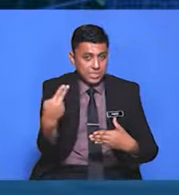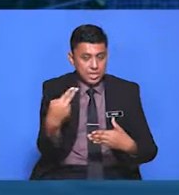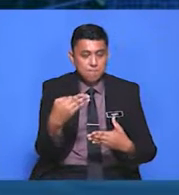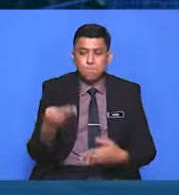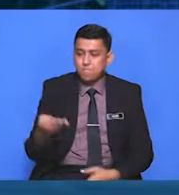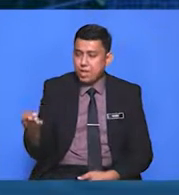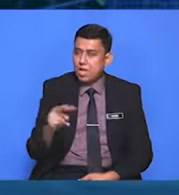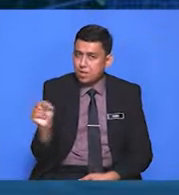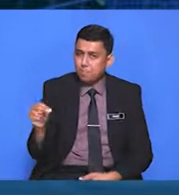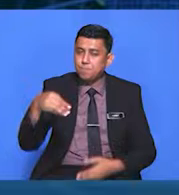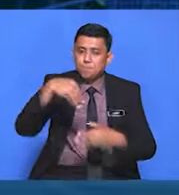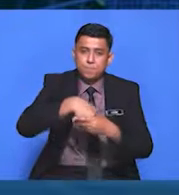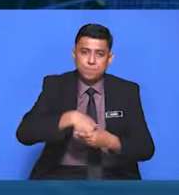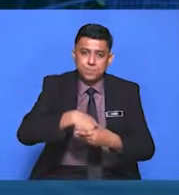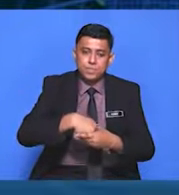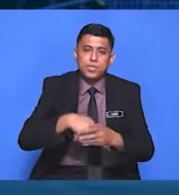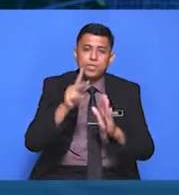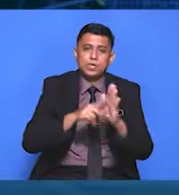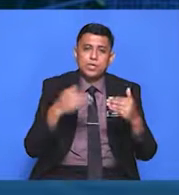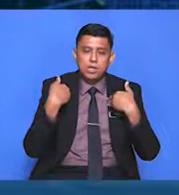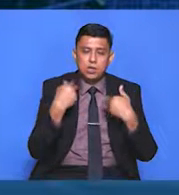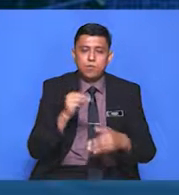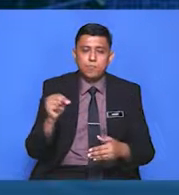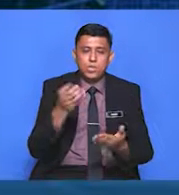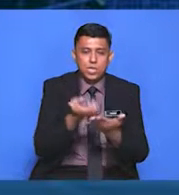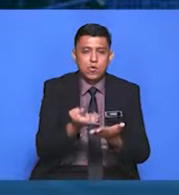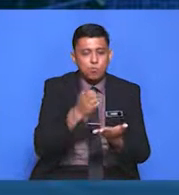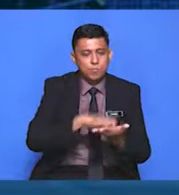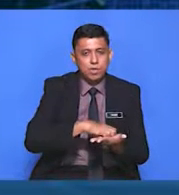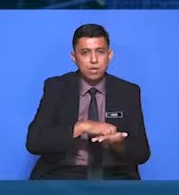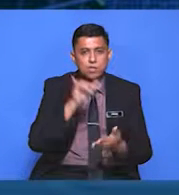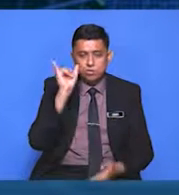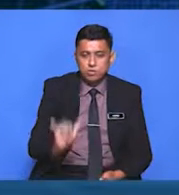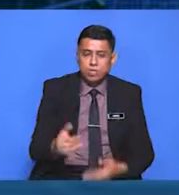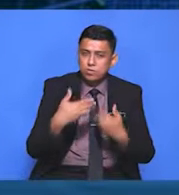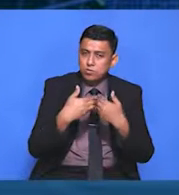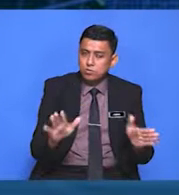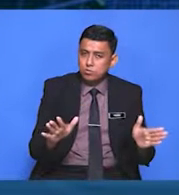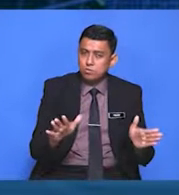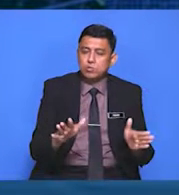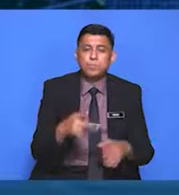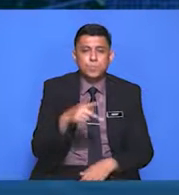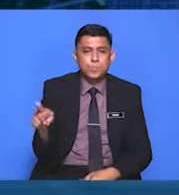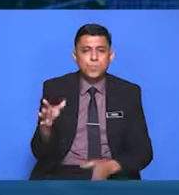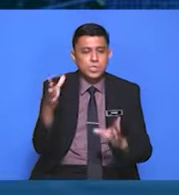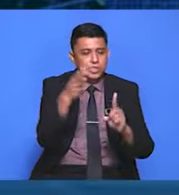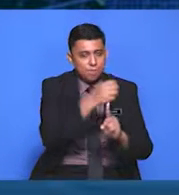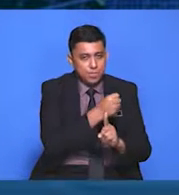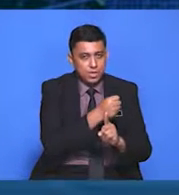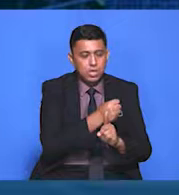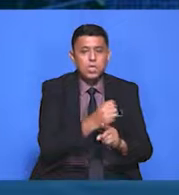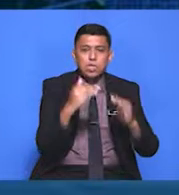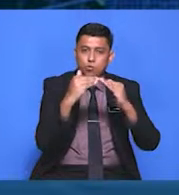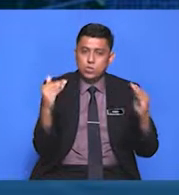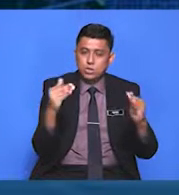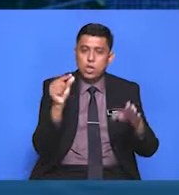barangan dalam keadaan ekonomi yang sudah pun mencapai